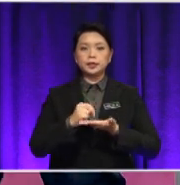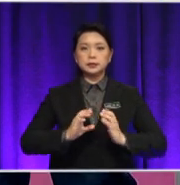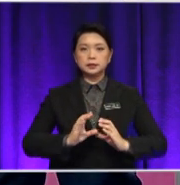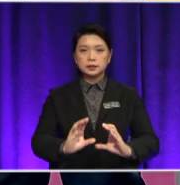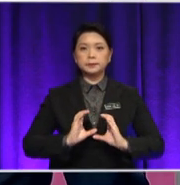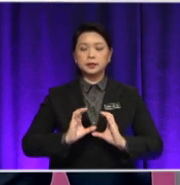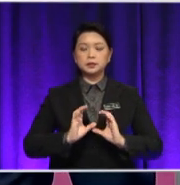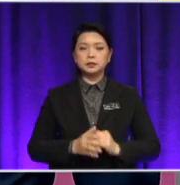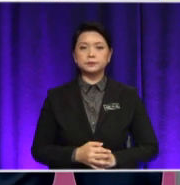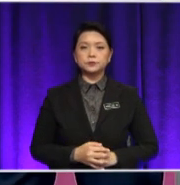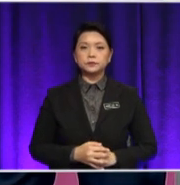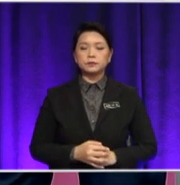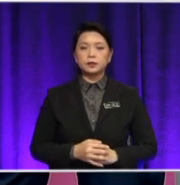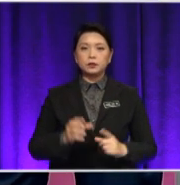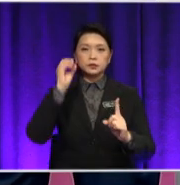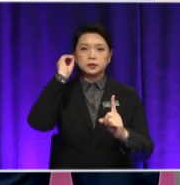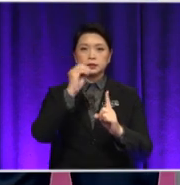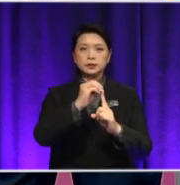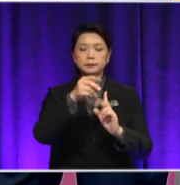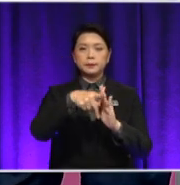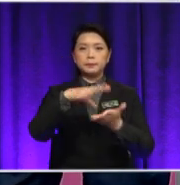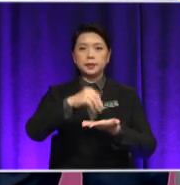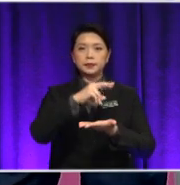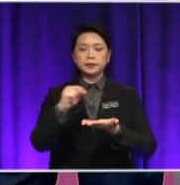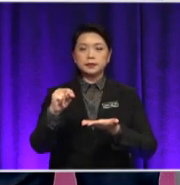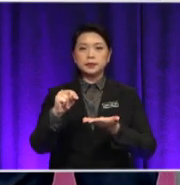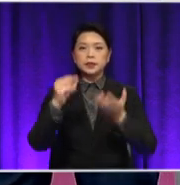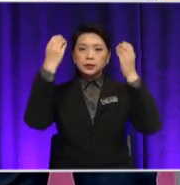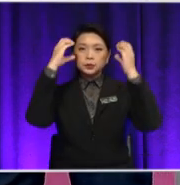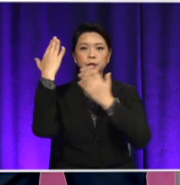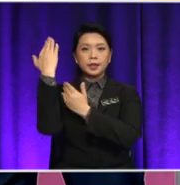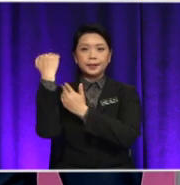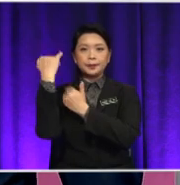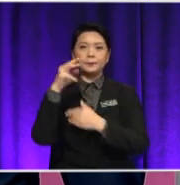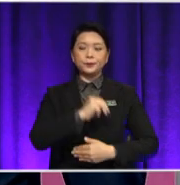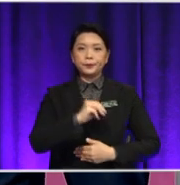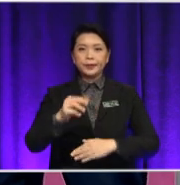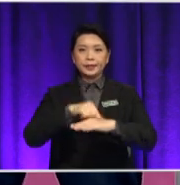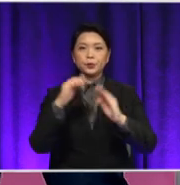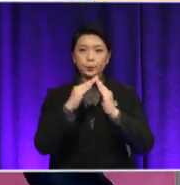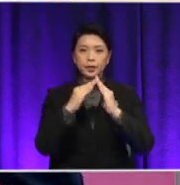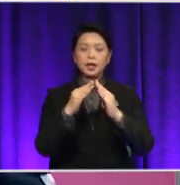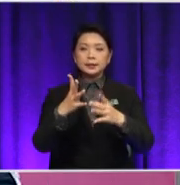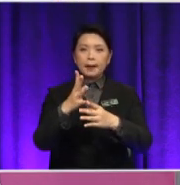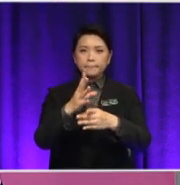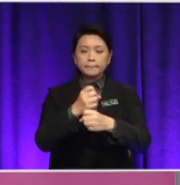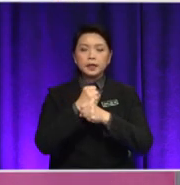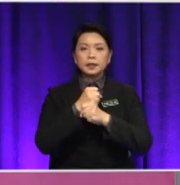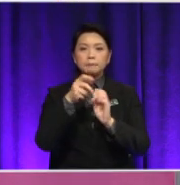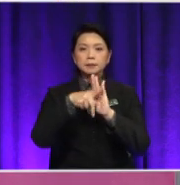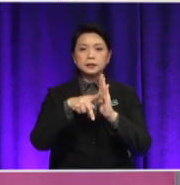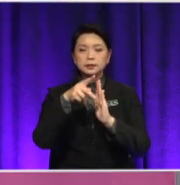Okey. Okey, objektif pembelajaran kita diharapkan sangat murid di rumah dapat